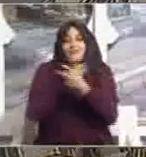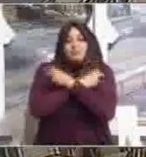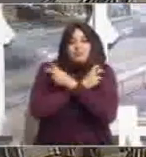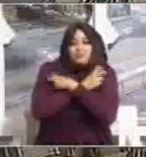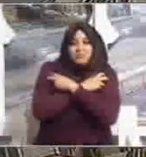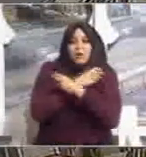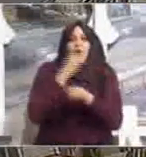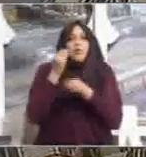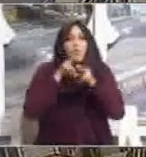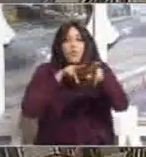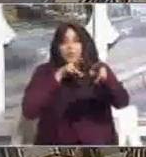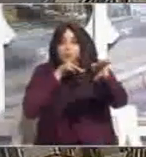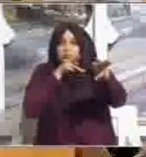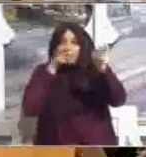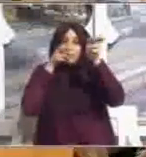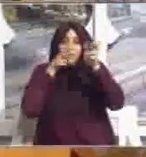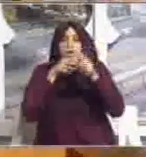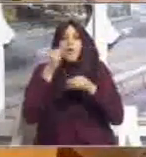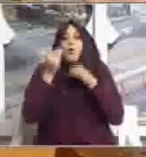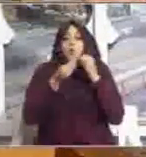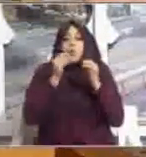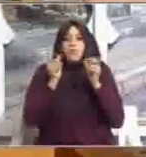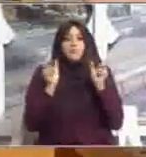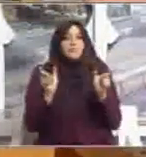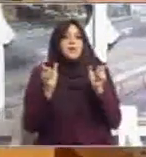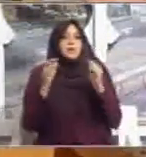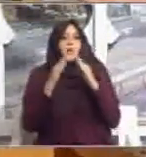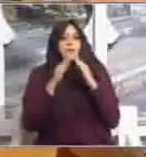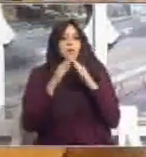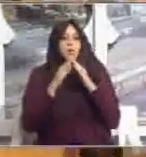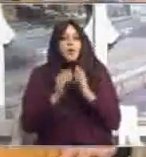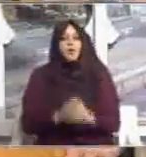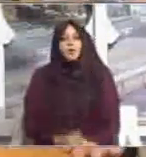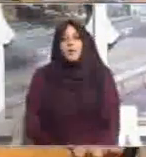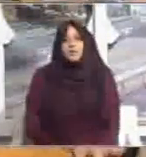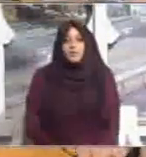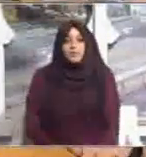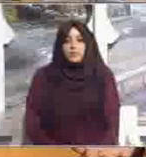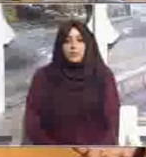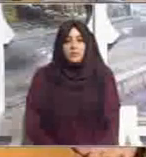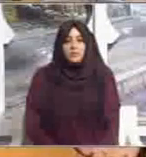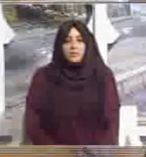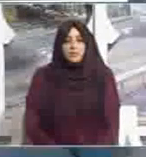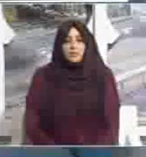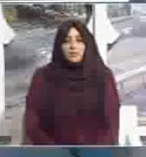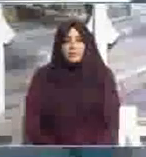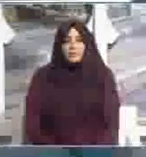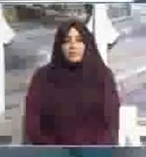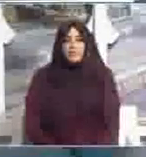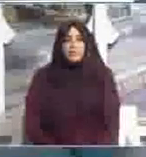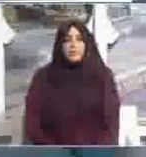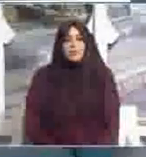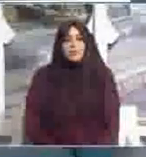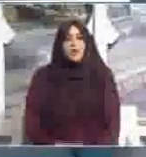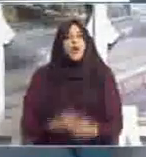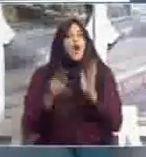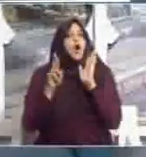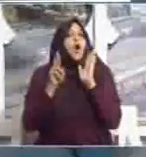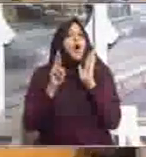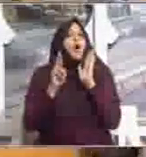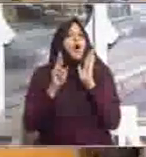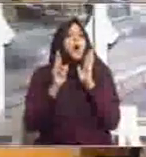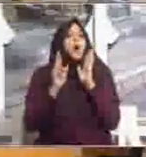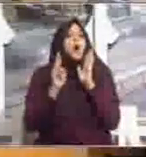أو الصيد، أو الحراسة في البيت كما راهو اليوم. اليوم الكلاب المدربة كثيرة جدا تؤدي دور، المهم يؤدي